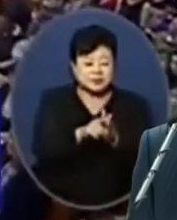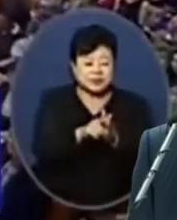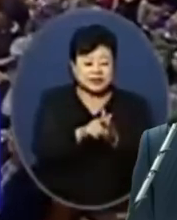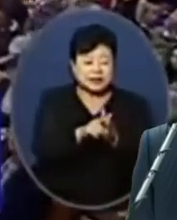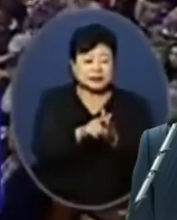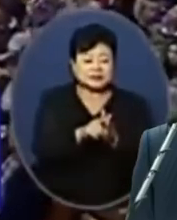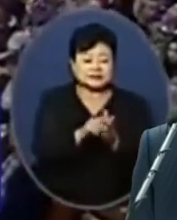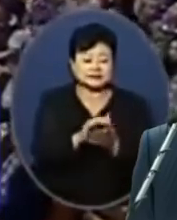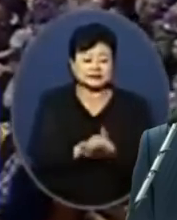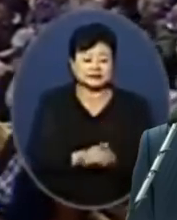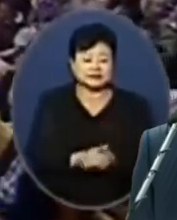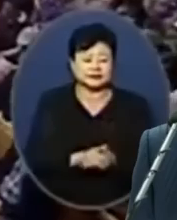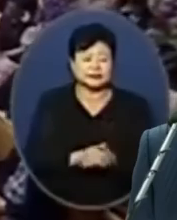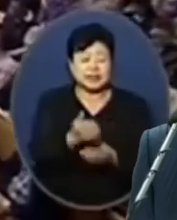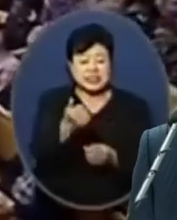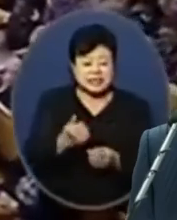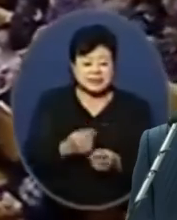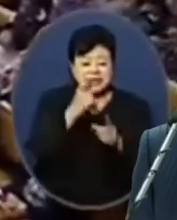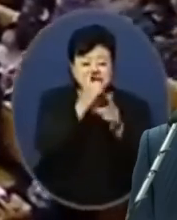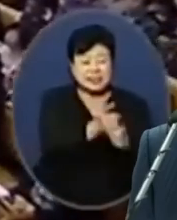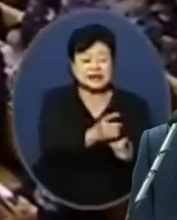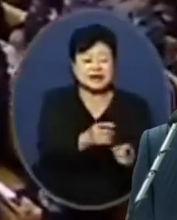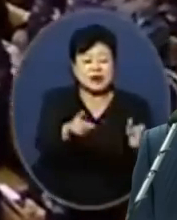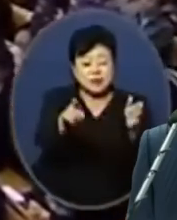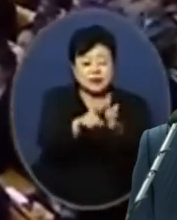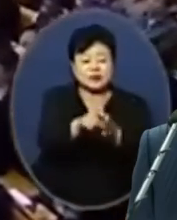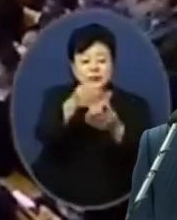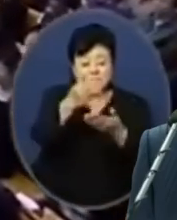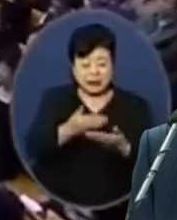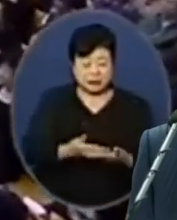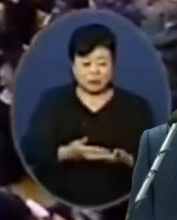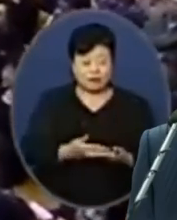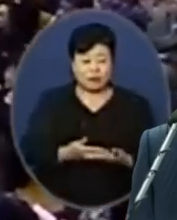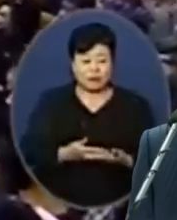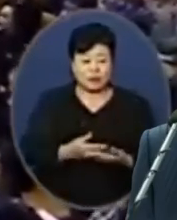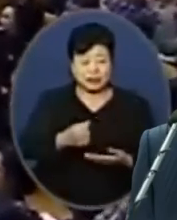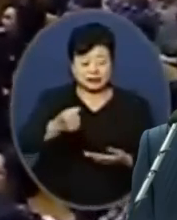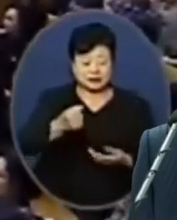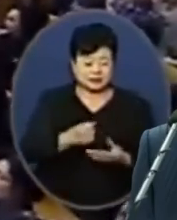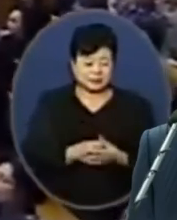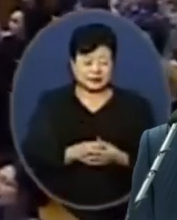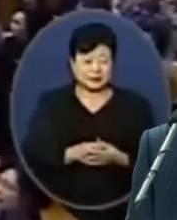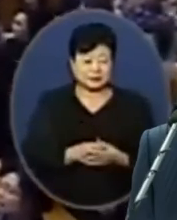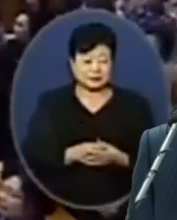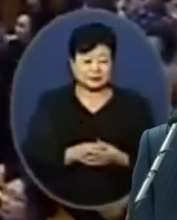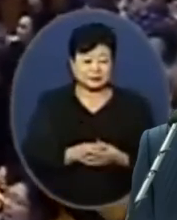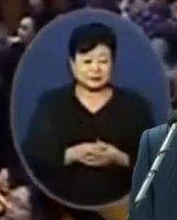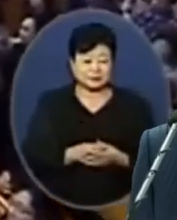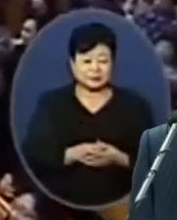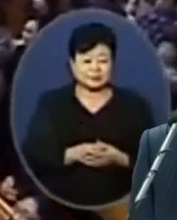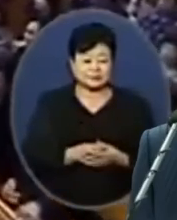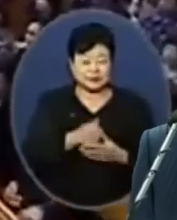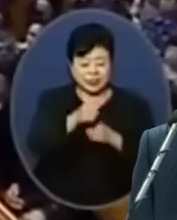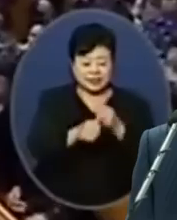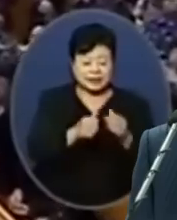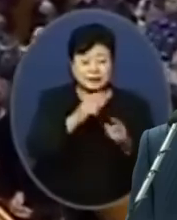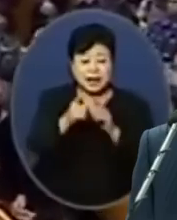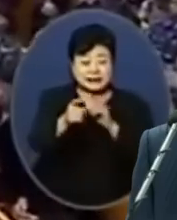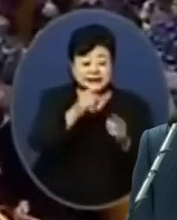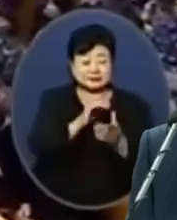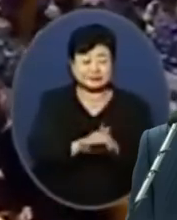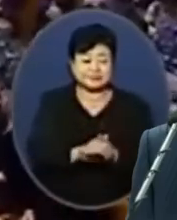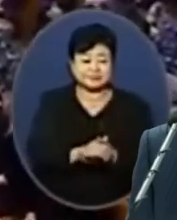믿음이라. 이미 이겨놓은 것을 믿음으로 받아들이고 여러분 소유로 삼는 것입니다. 그리고 하나님의